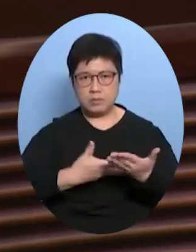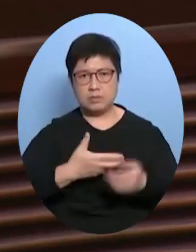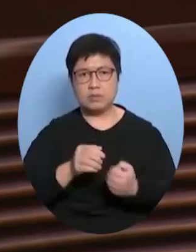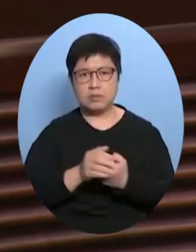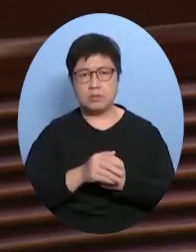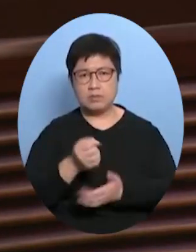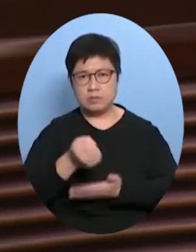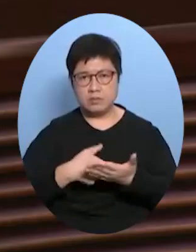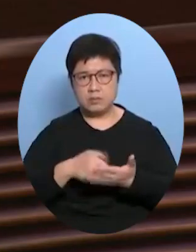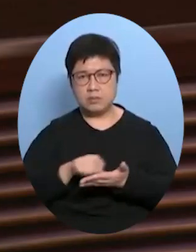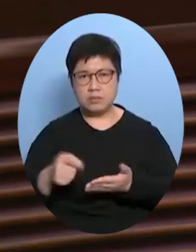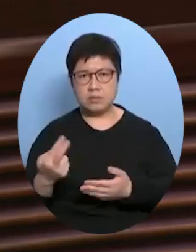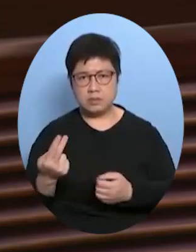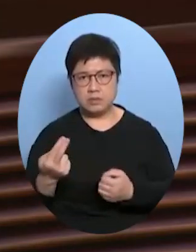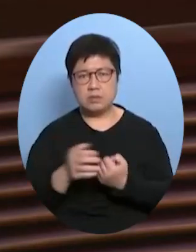條例草案。